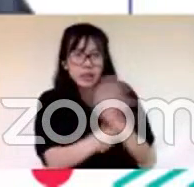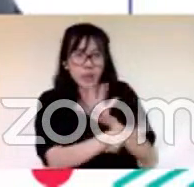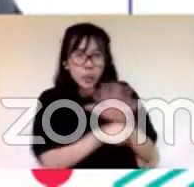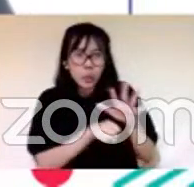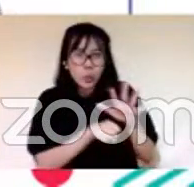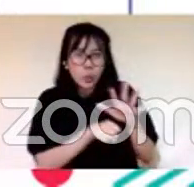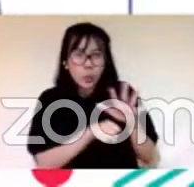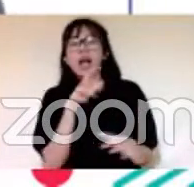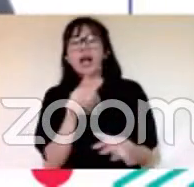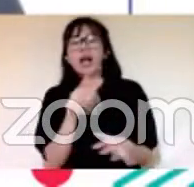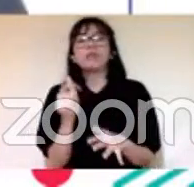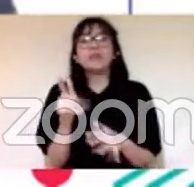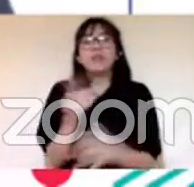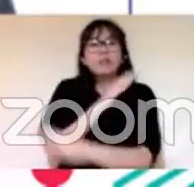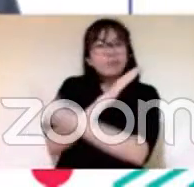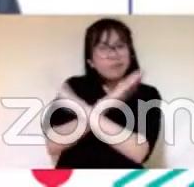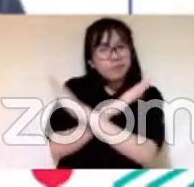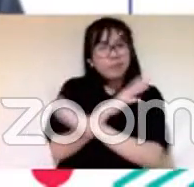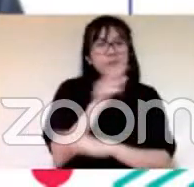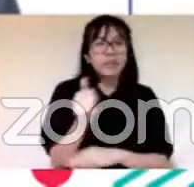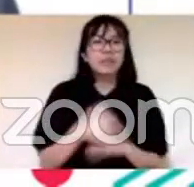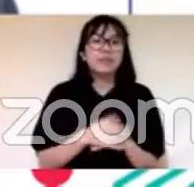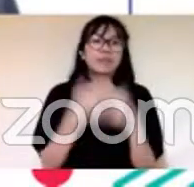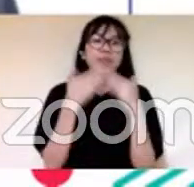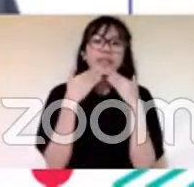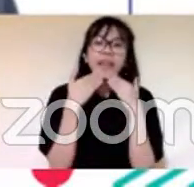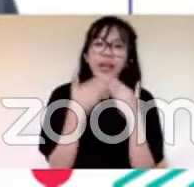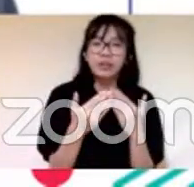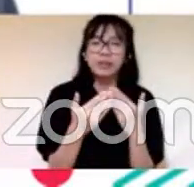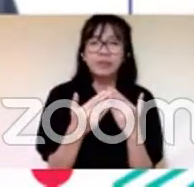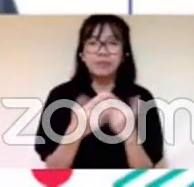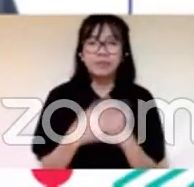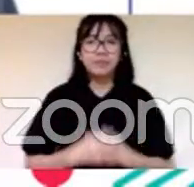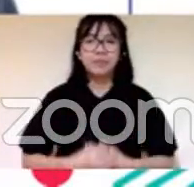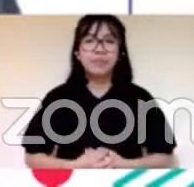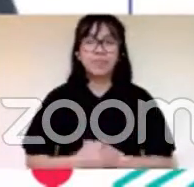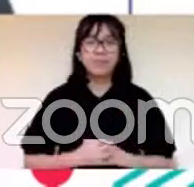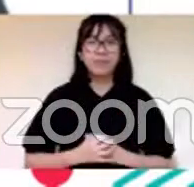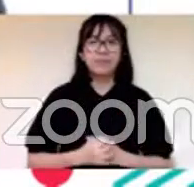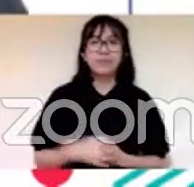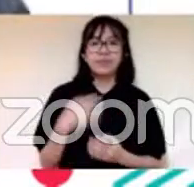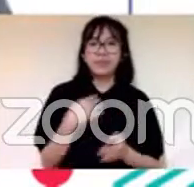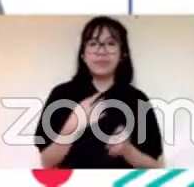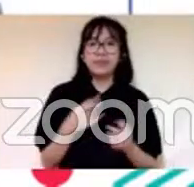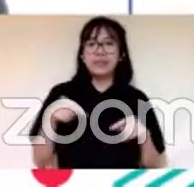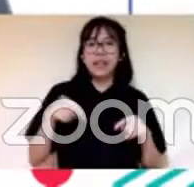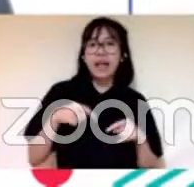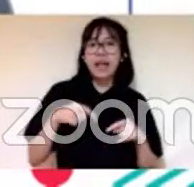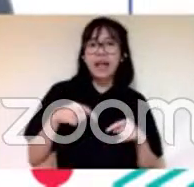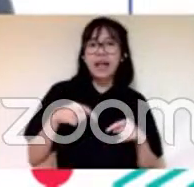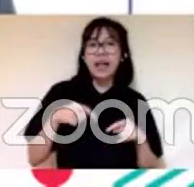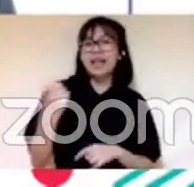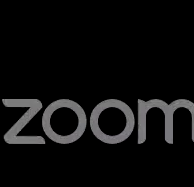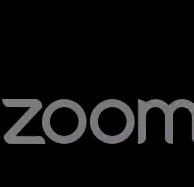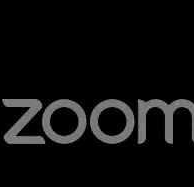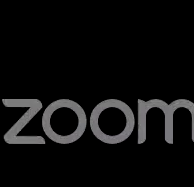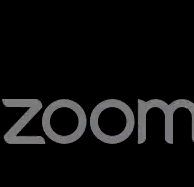digital. Thank you so much. Izinkan saya kembali membuka pertanyaan bagi peserta.